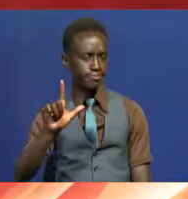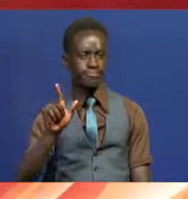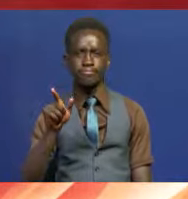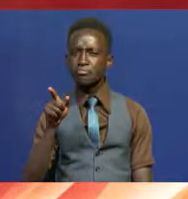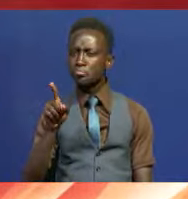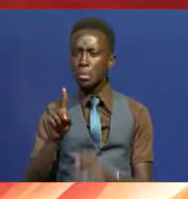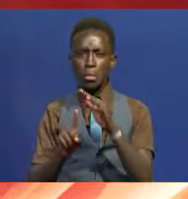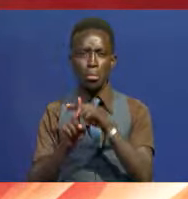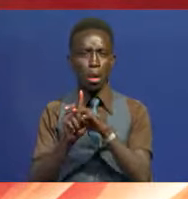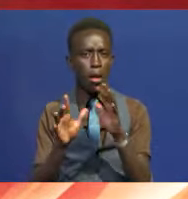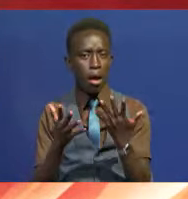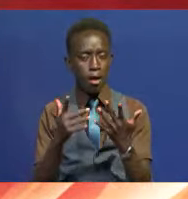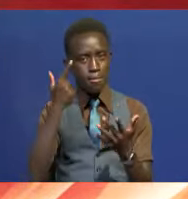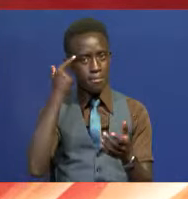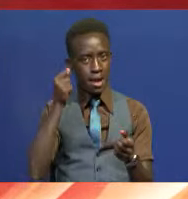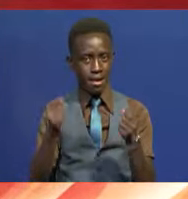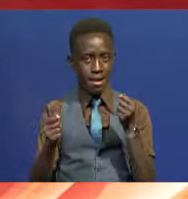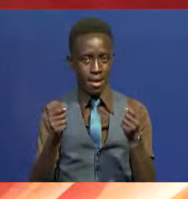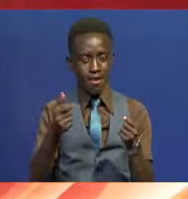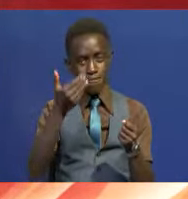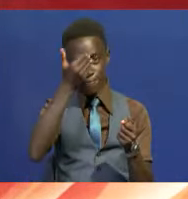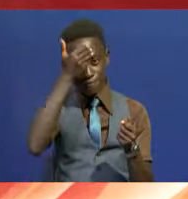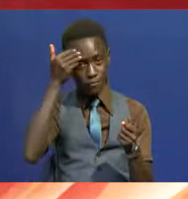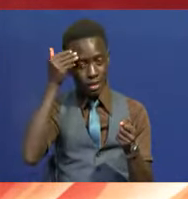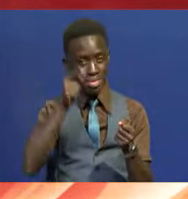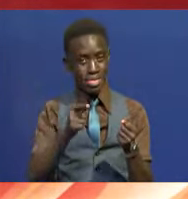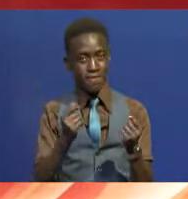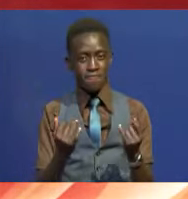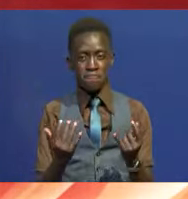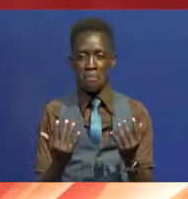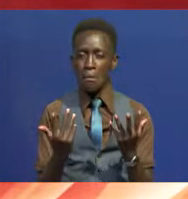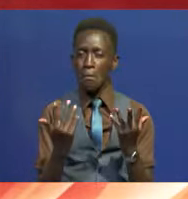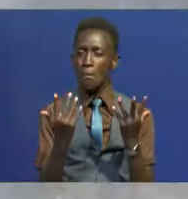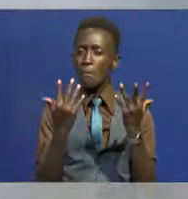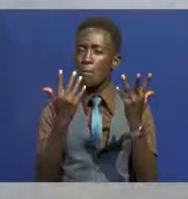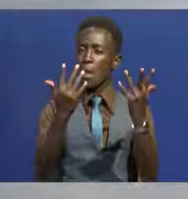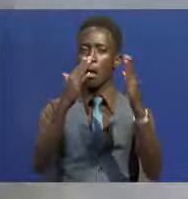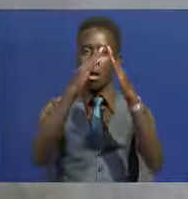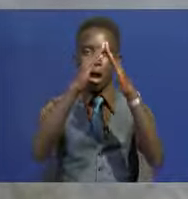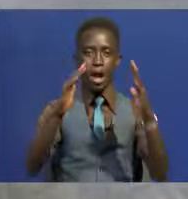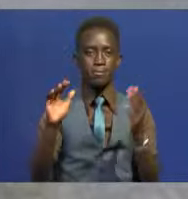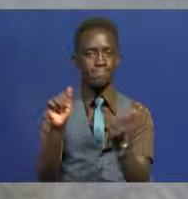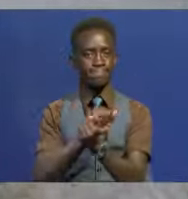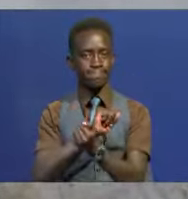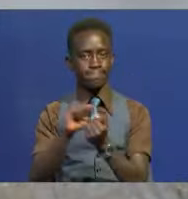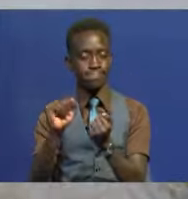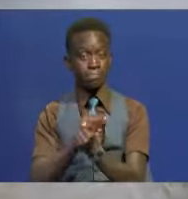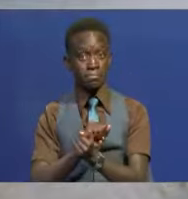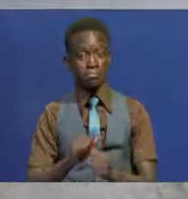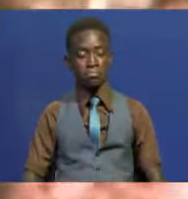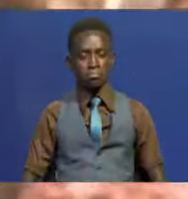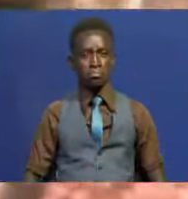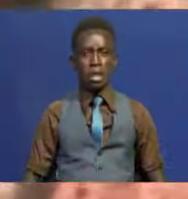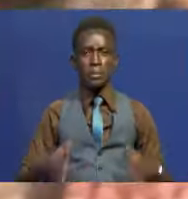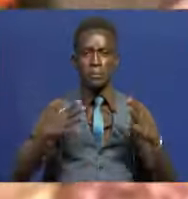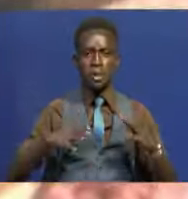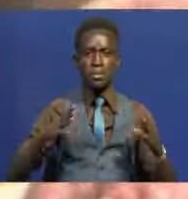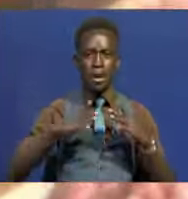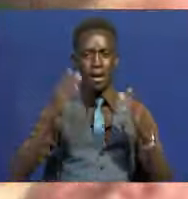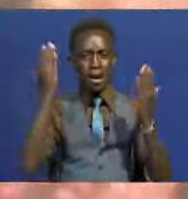na kuenea kwa haraka hadi nyumba nyingine. Watu kadhaa walipata majeraha madogo walipokuwa kijaribu kuzima moto